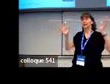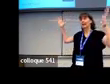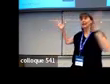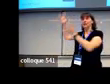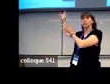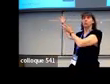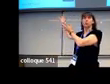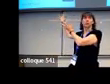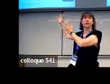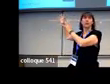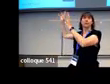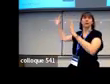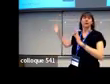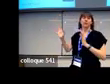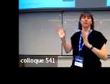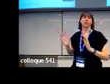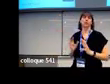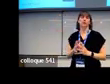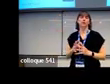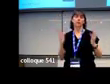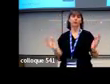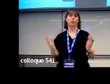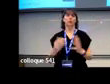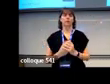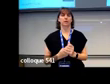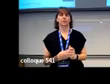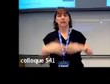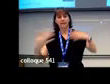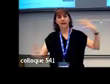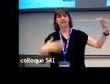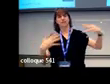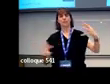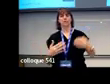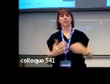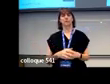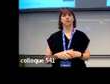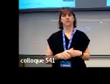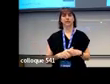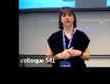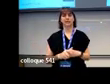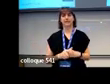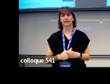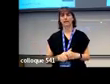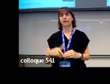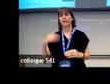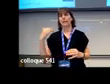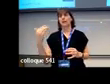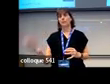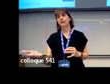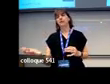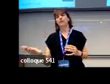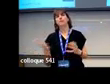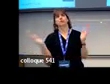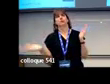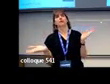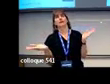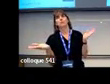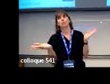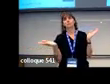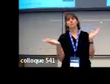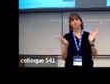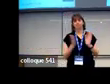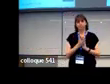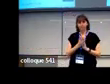ça a créé la structure du livre puis l'ergonomie qu'on a, donc puis l'interactivité possible, donc c'était essentiel. Puis les défis, ben c'est qu'on